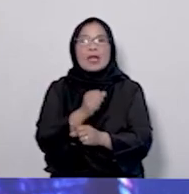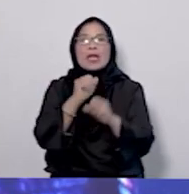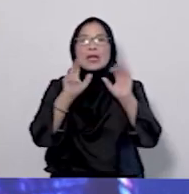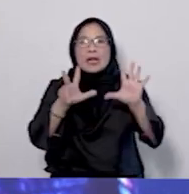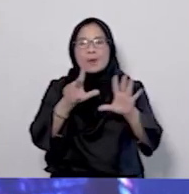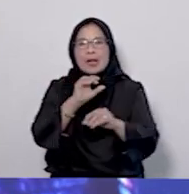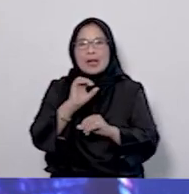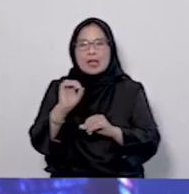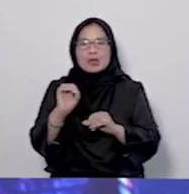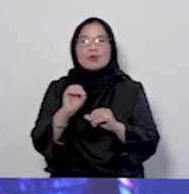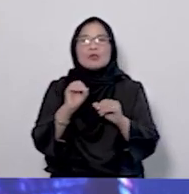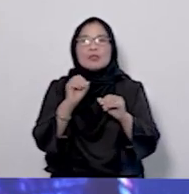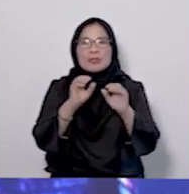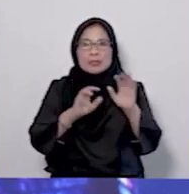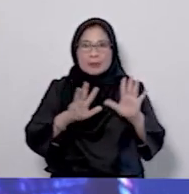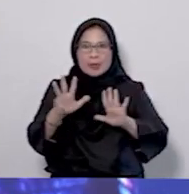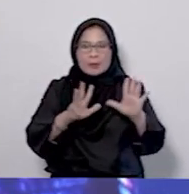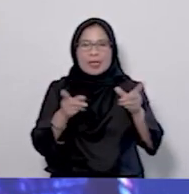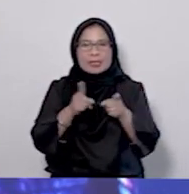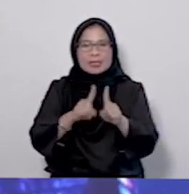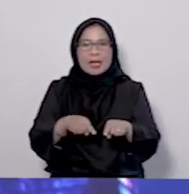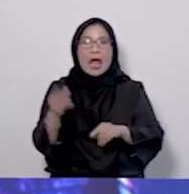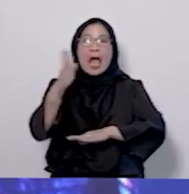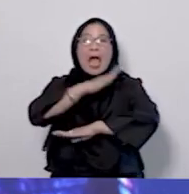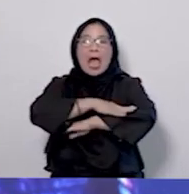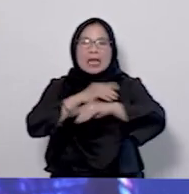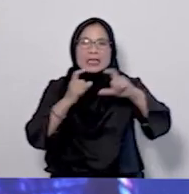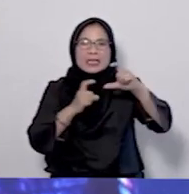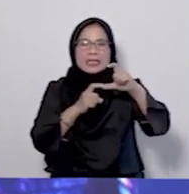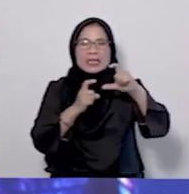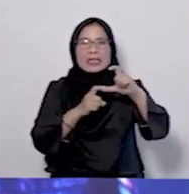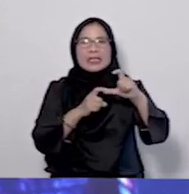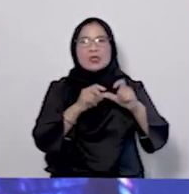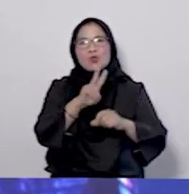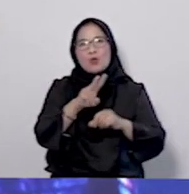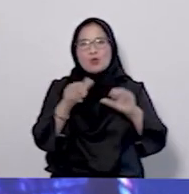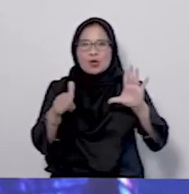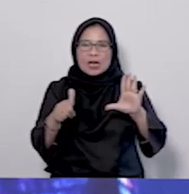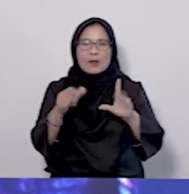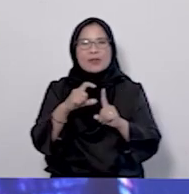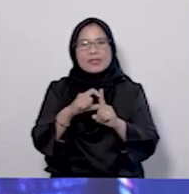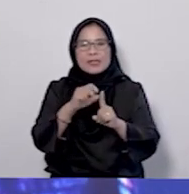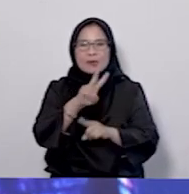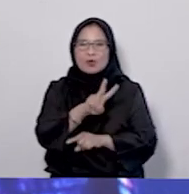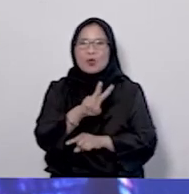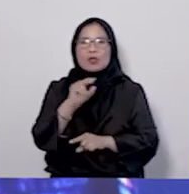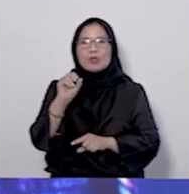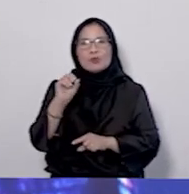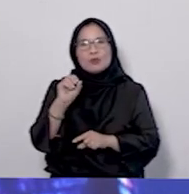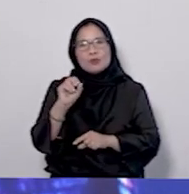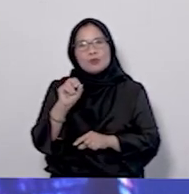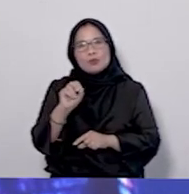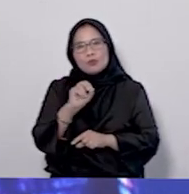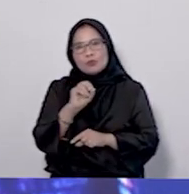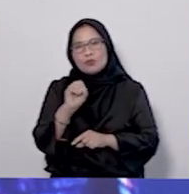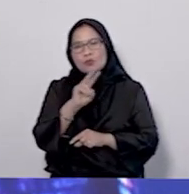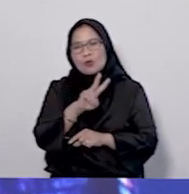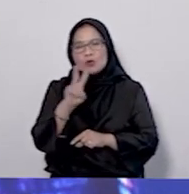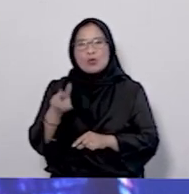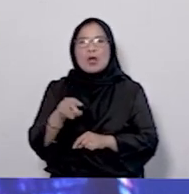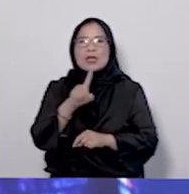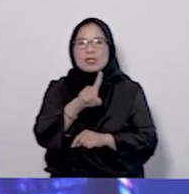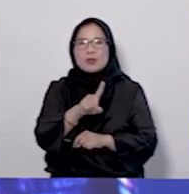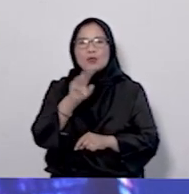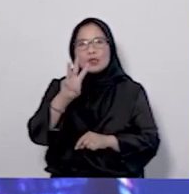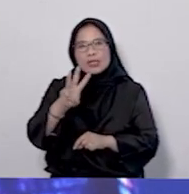819 kejadian dan pada hari Senin 26 Desember 2022 sebanyak